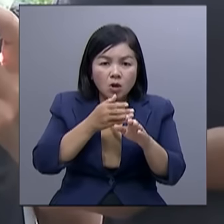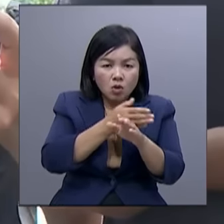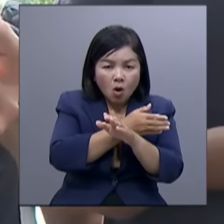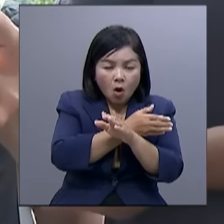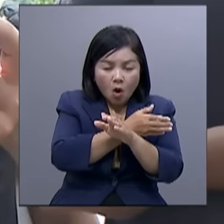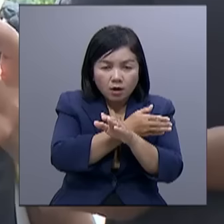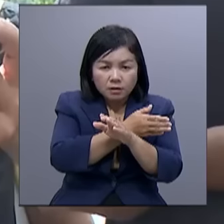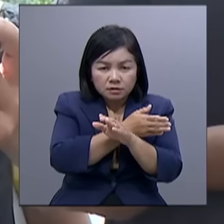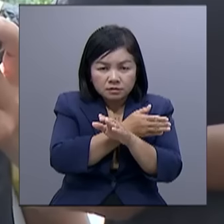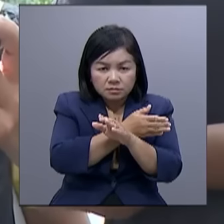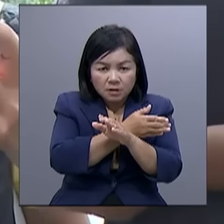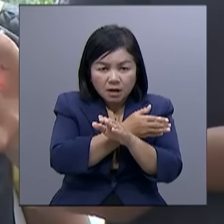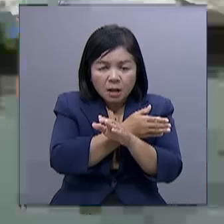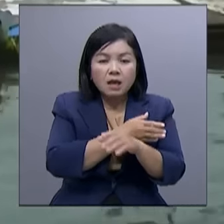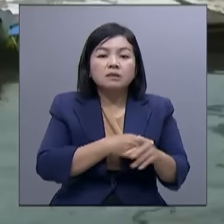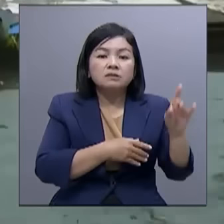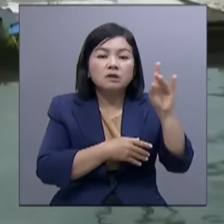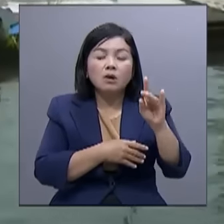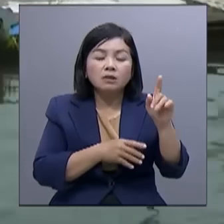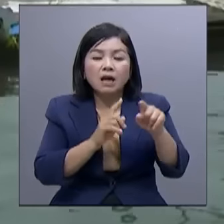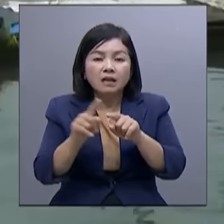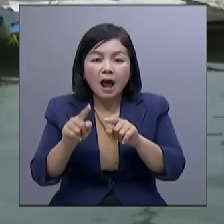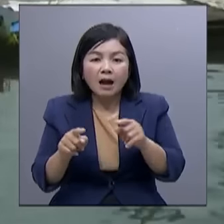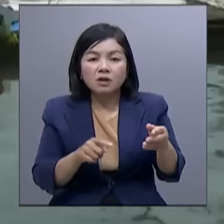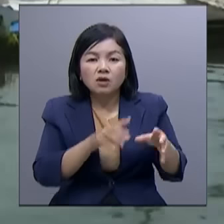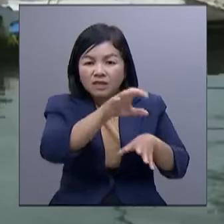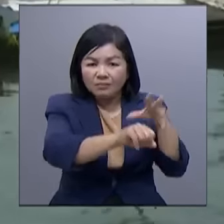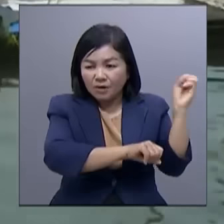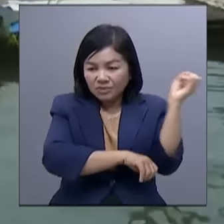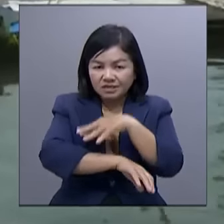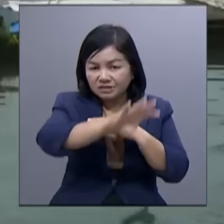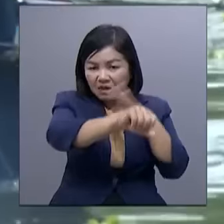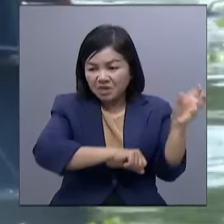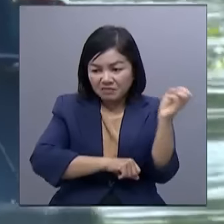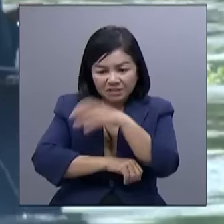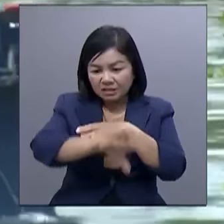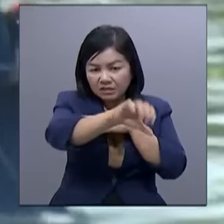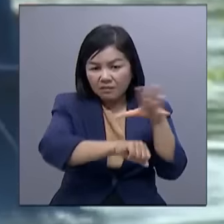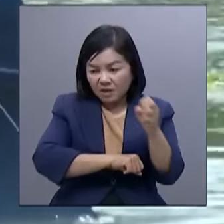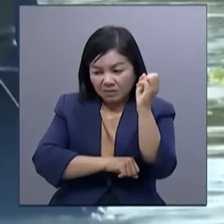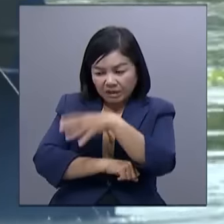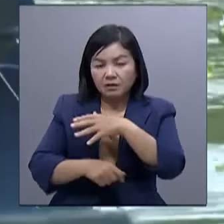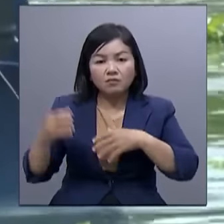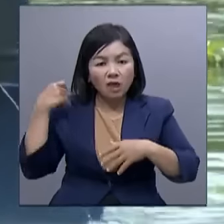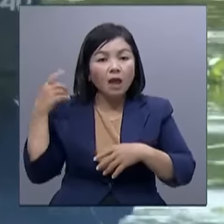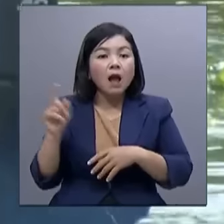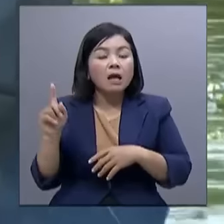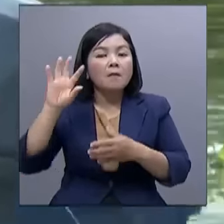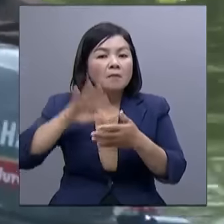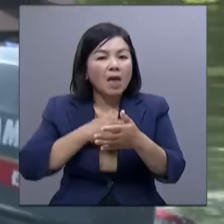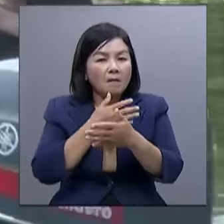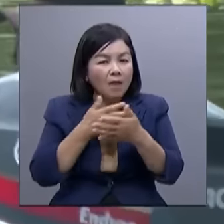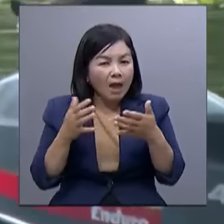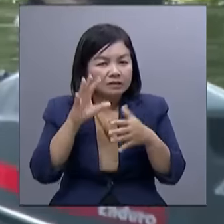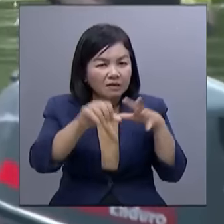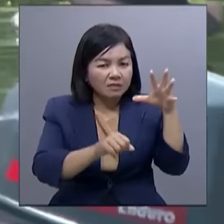ำผู้ล่าก็ต้องจับออกก่อน สำนักงานประมงจังหวัดสมุทรสาครนะครับได้มีการจัดกิจกรรมนะครับเปิดแผนลงแขกลง